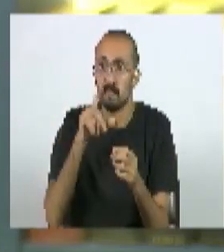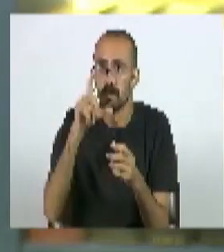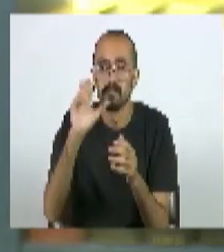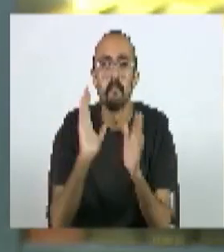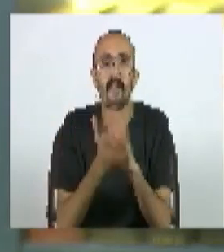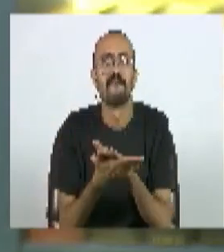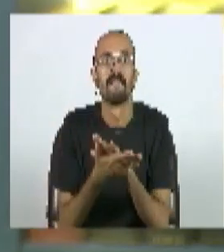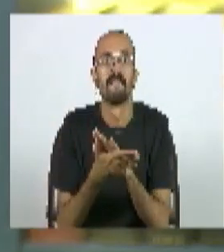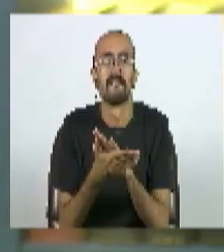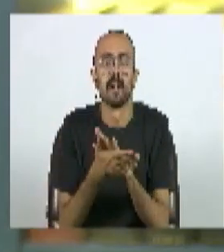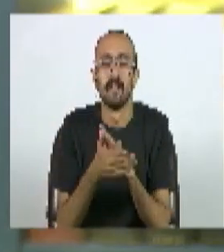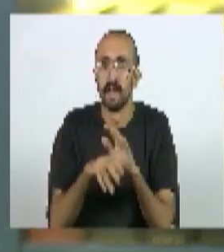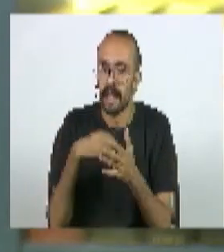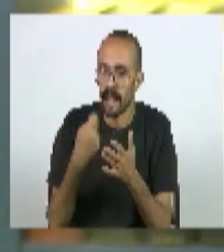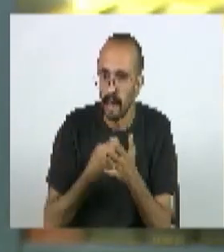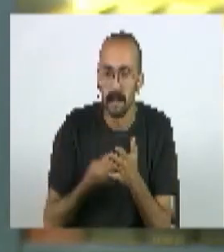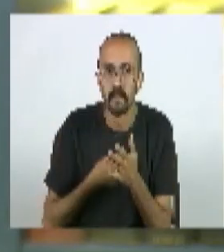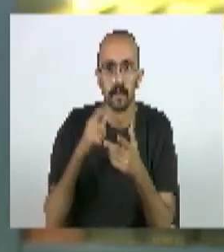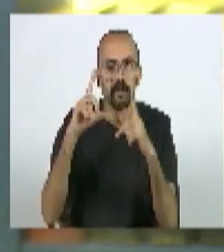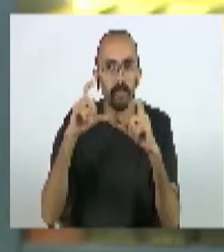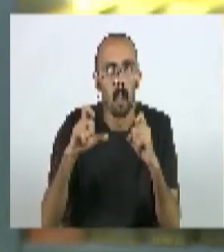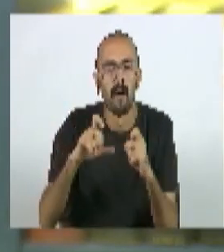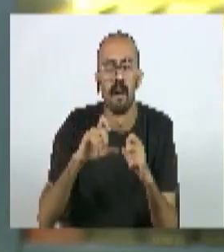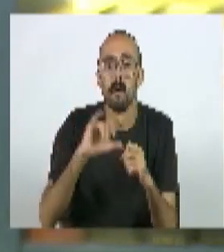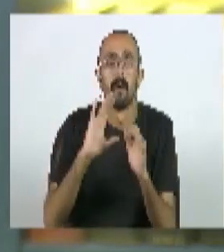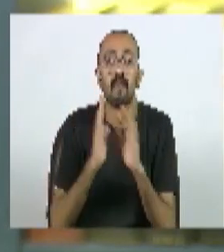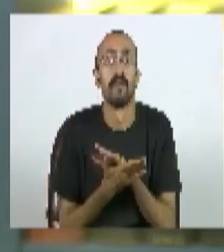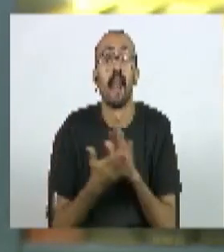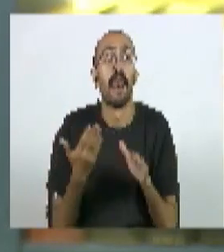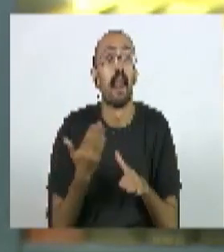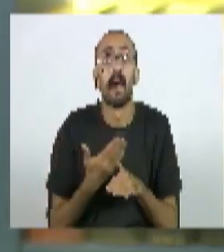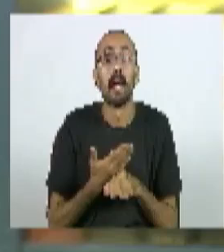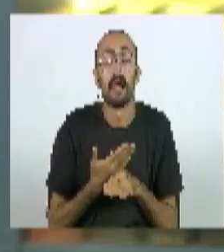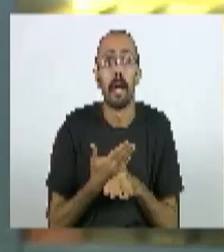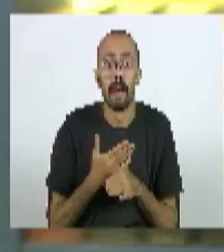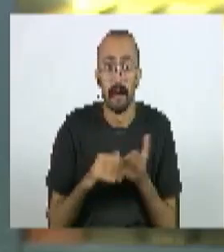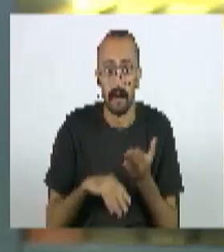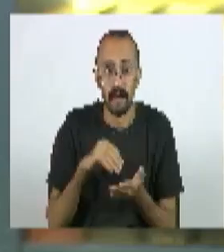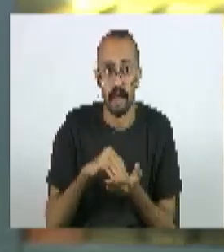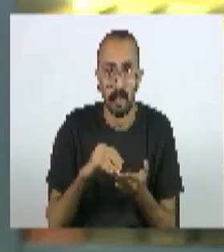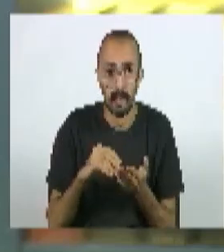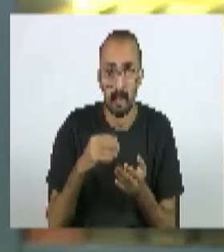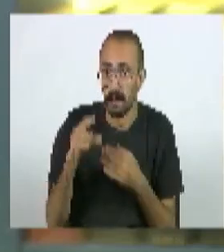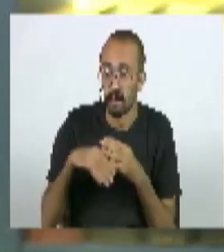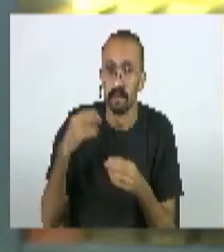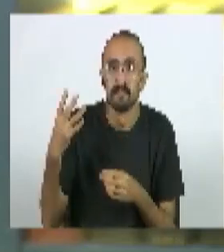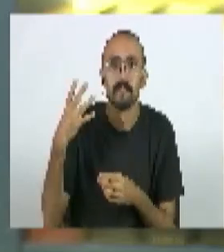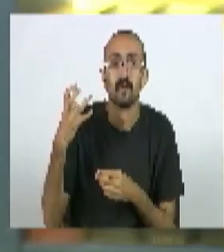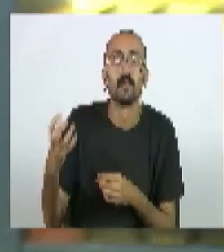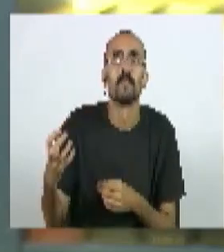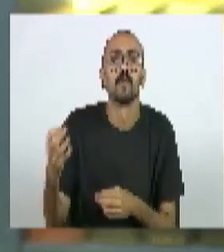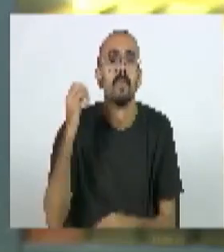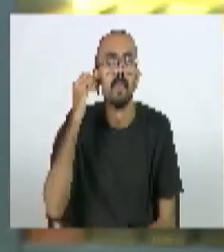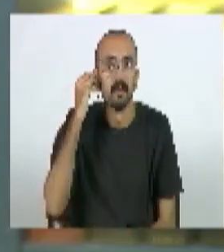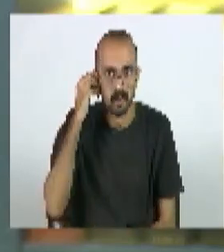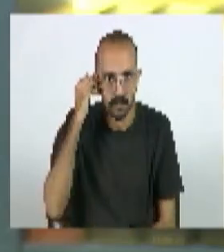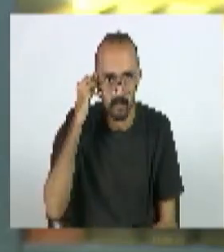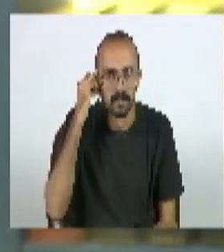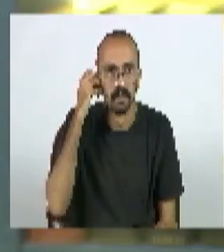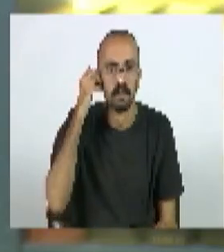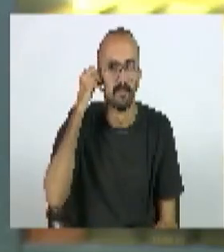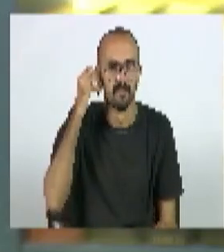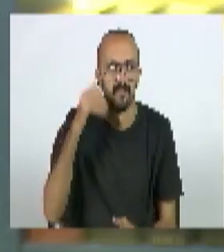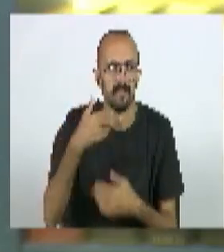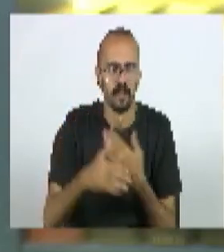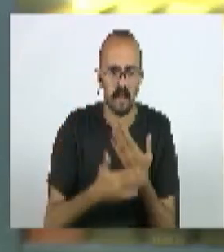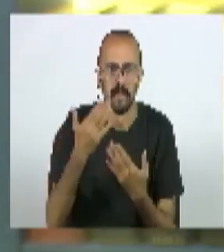محتاجين نوثقها، نكتبها، نسجلها. ليه؟ عشان اللي يبدأ تجربة بعد كده يبقى عنده رصيد يبدأ منه. مش كل